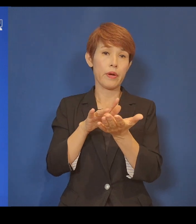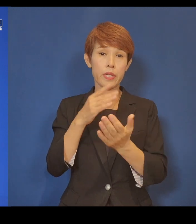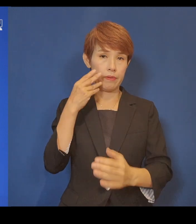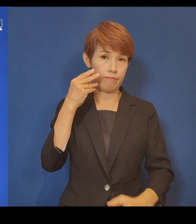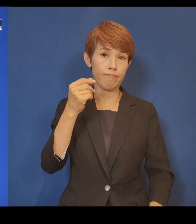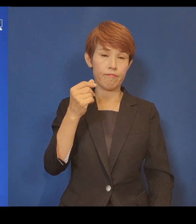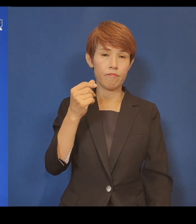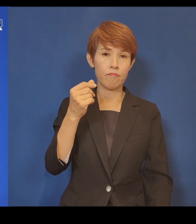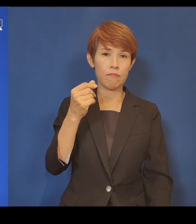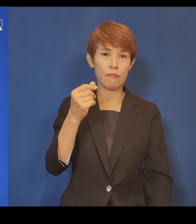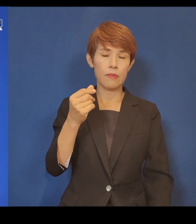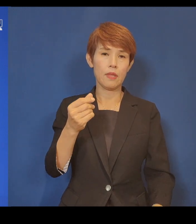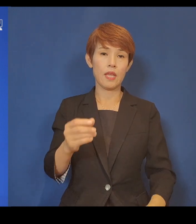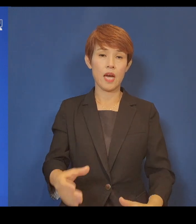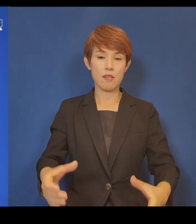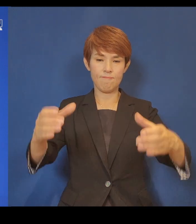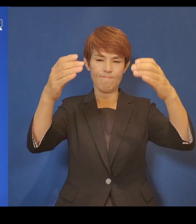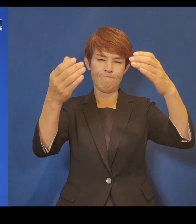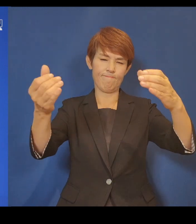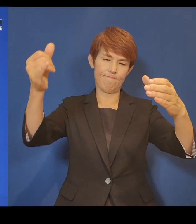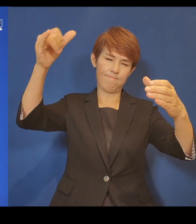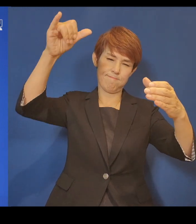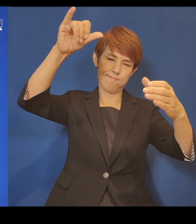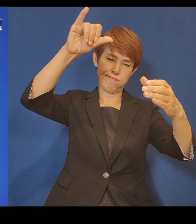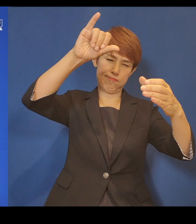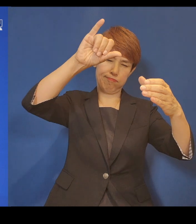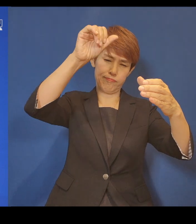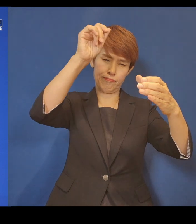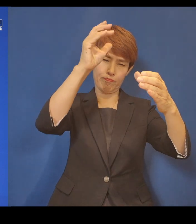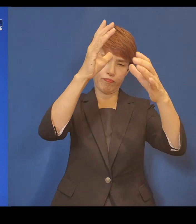약이에요. 그걸 다 쏟아 부어버린 거예요.